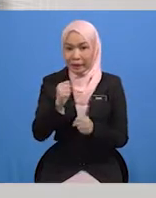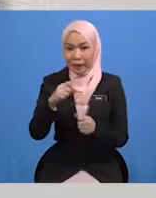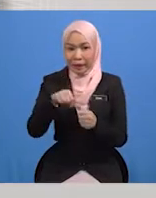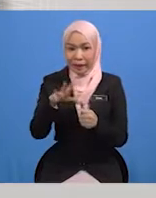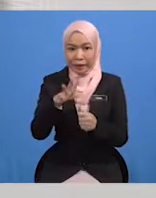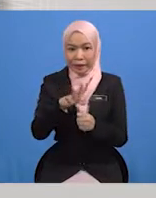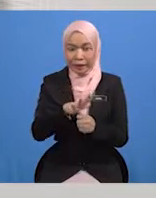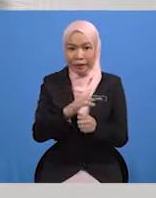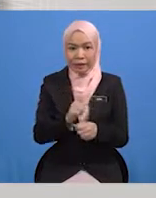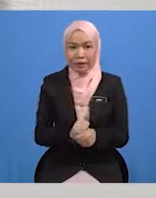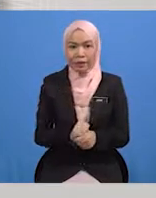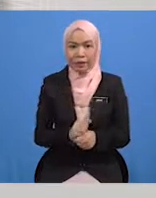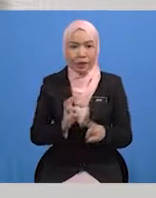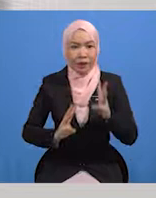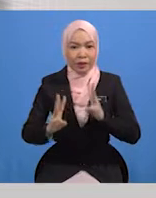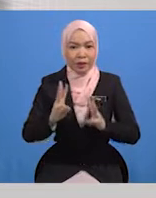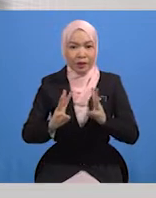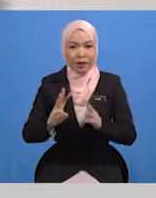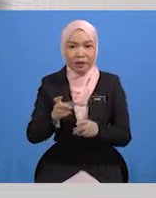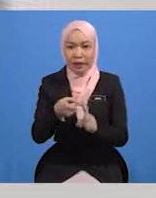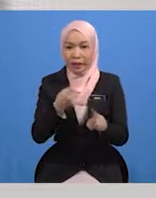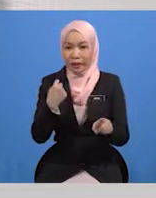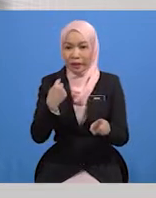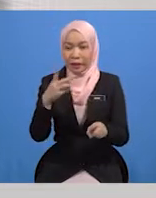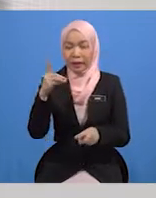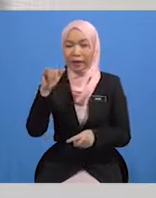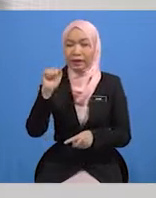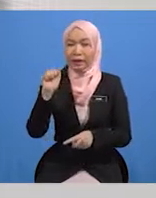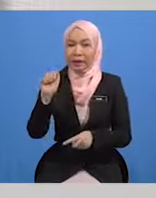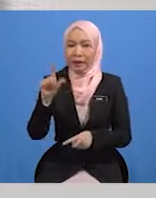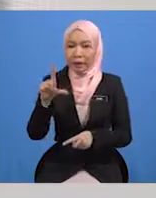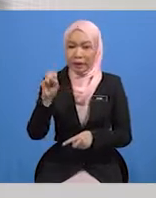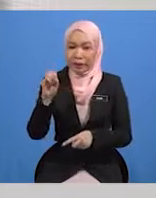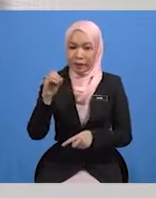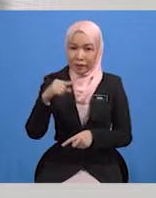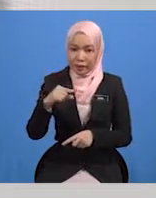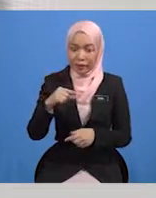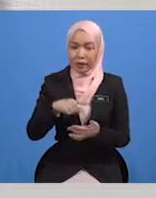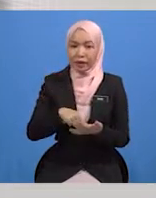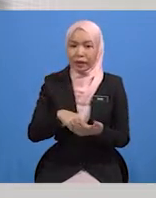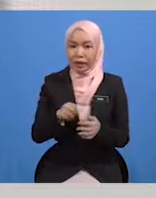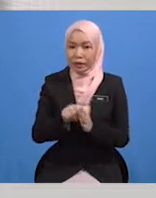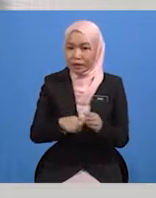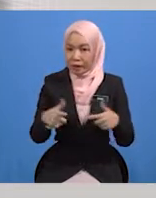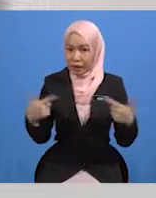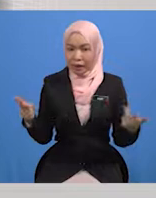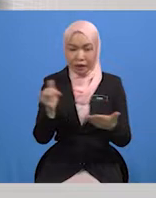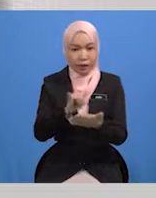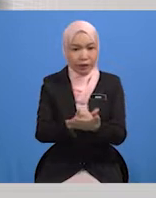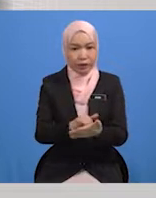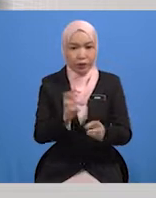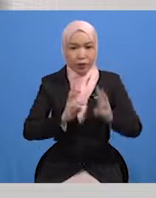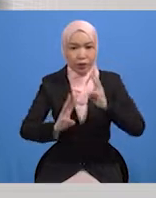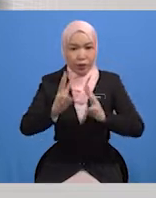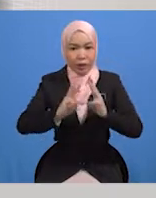dialog watak marga tua. Selain itu, perwatakan Asyah Samiah yang